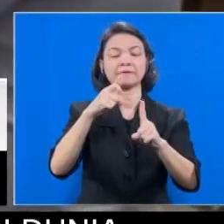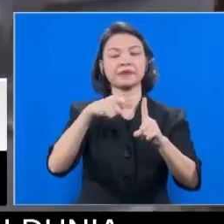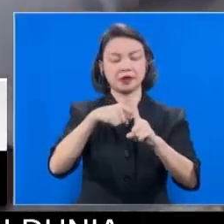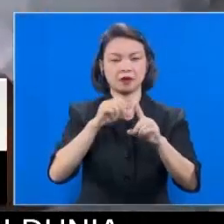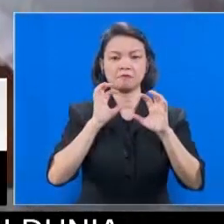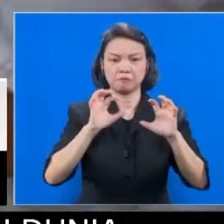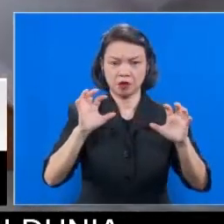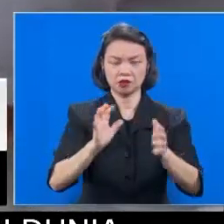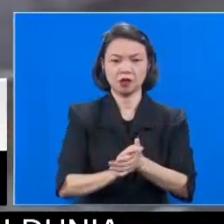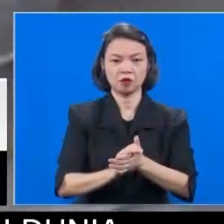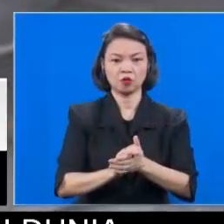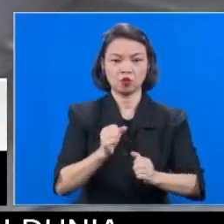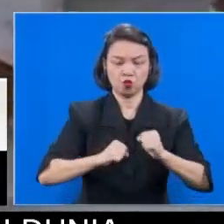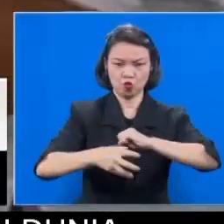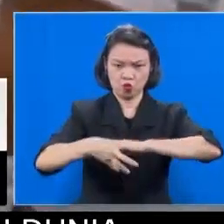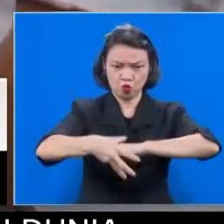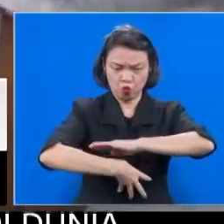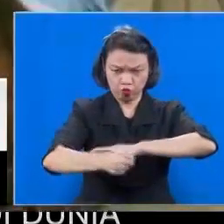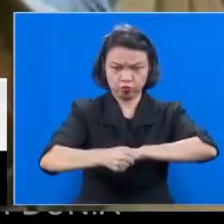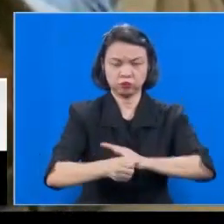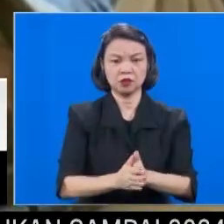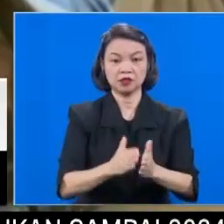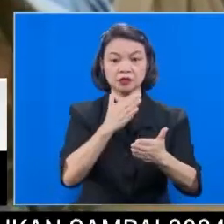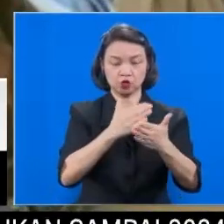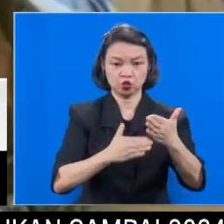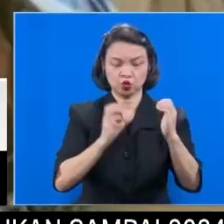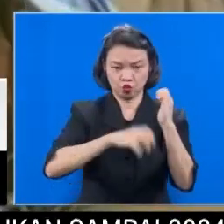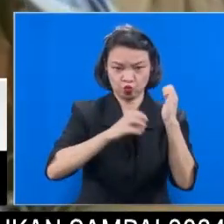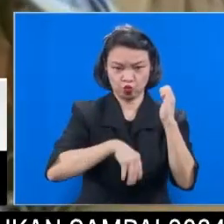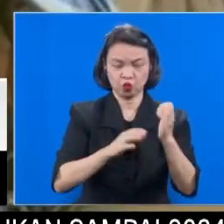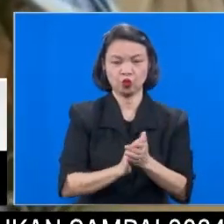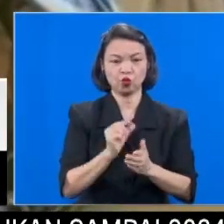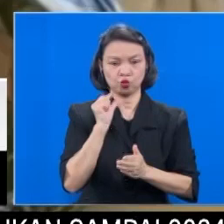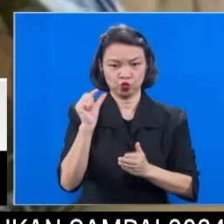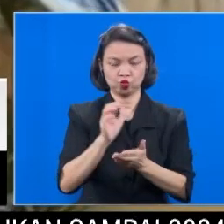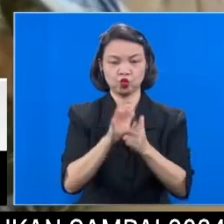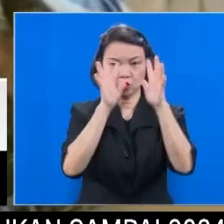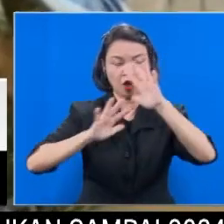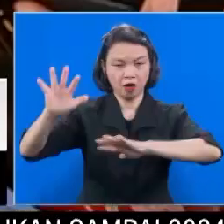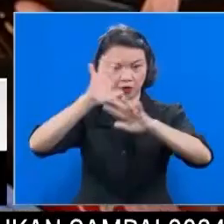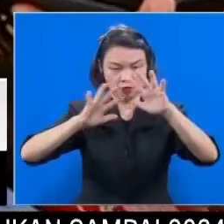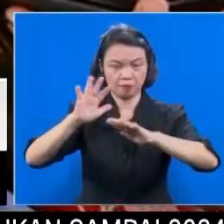banyak praktik korupsi yang terjadi pada sektor pertambangan dan pengelolaan sumberdaya alam